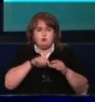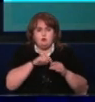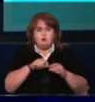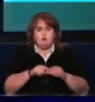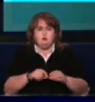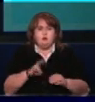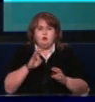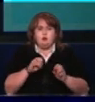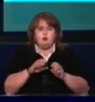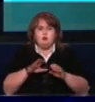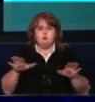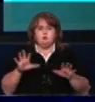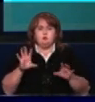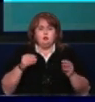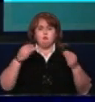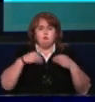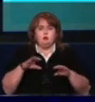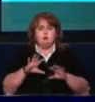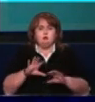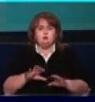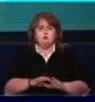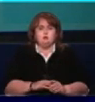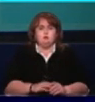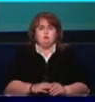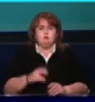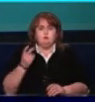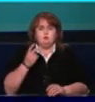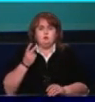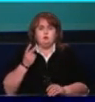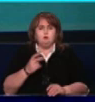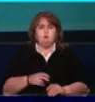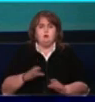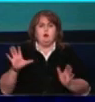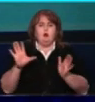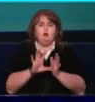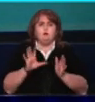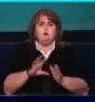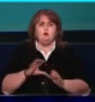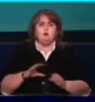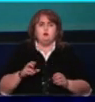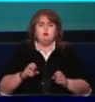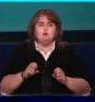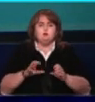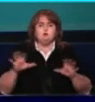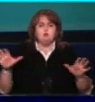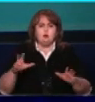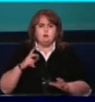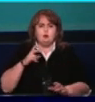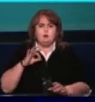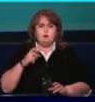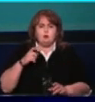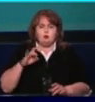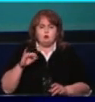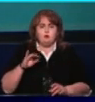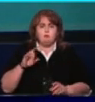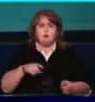состоянии, не излучает и не поглощает. Второй. Электрон излучает энергию при переходе